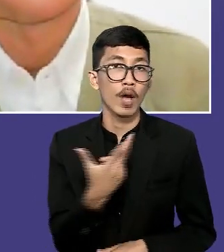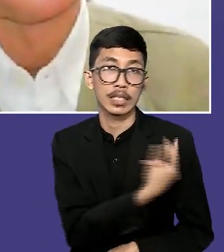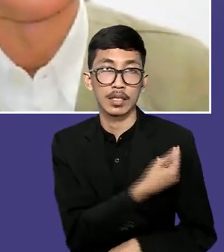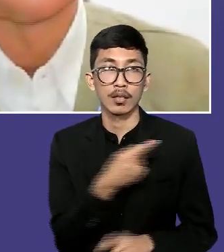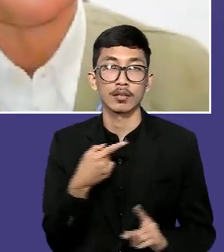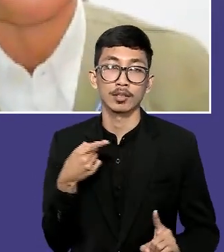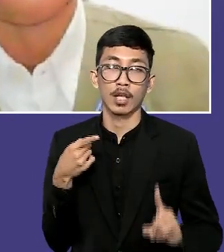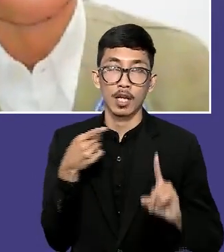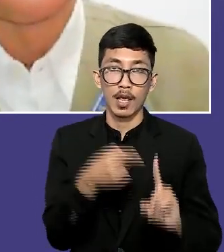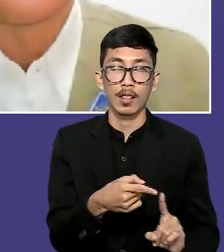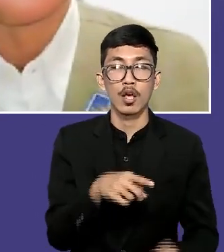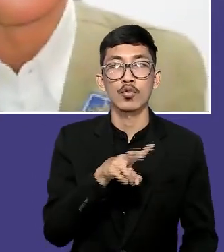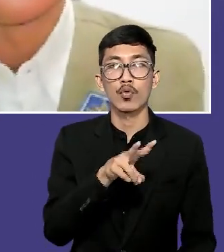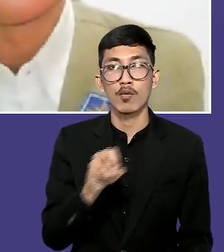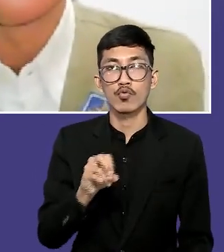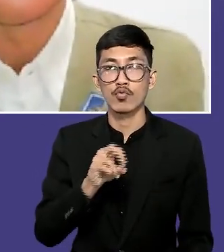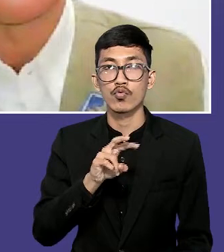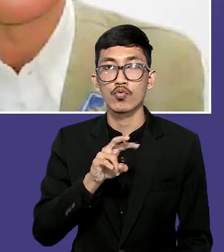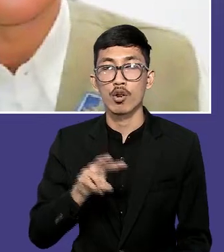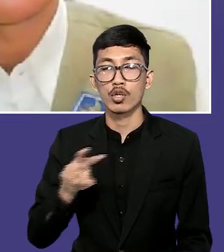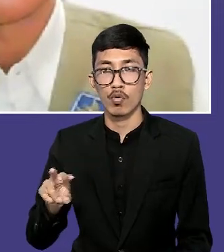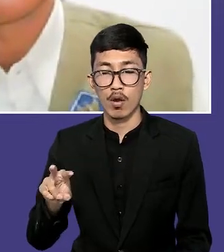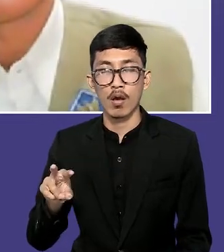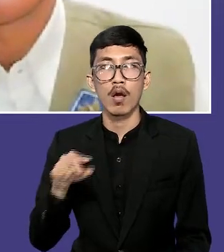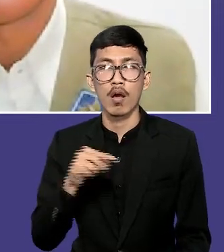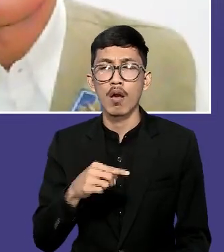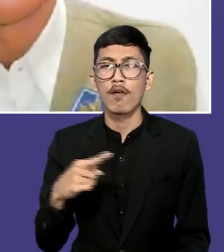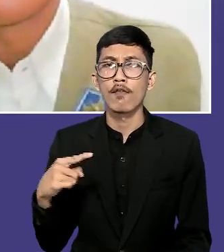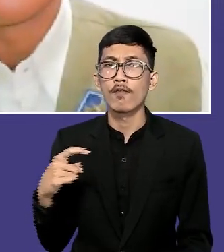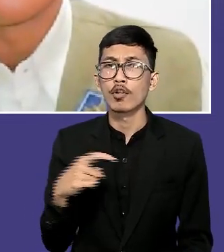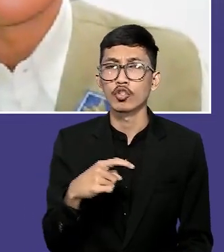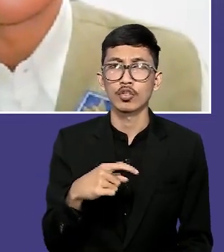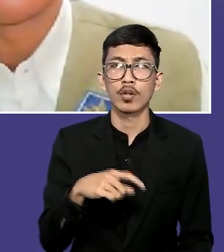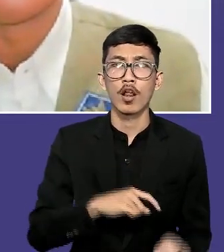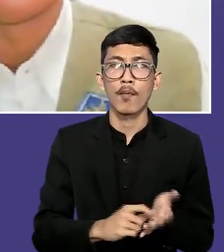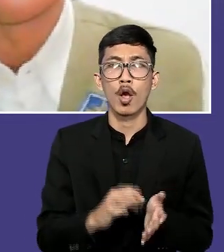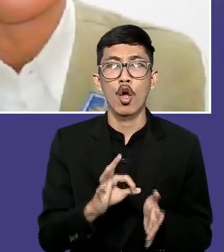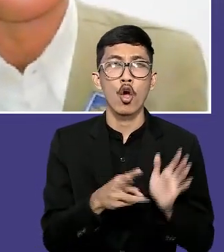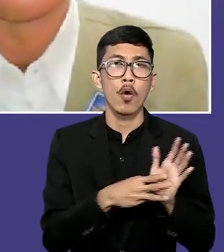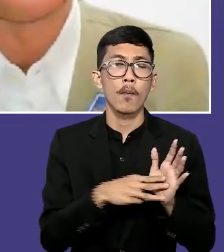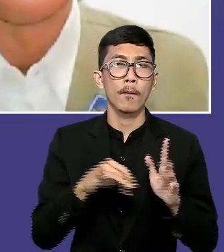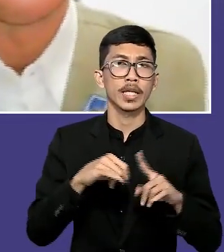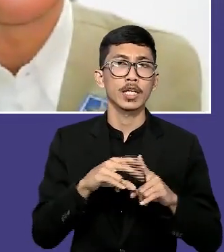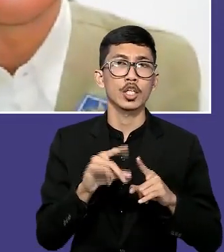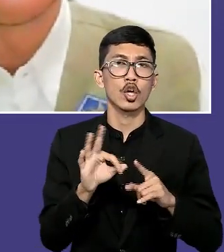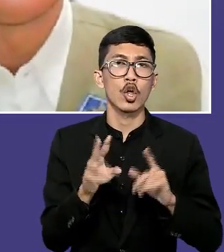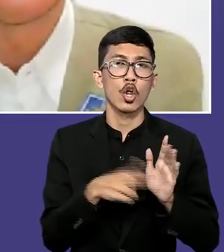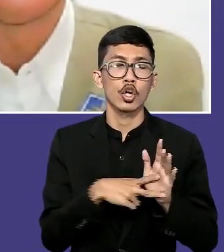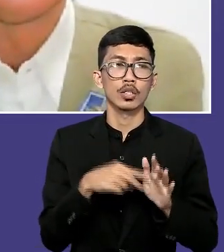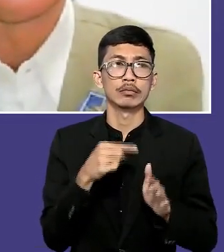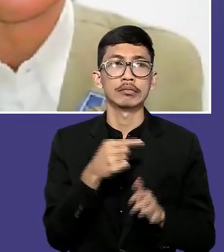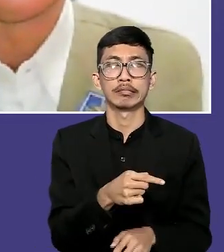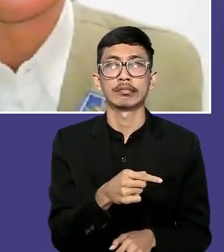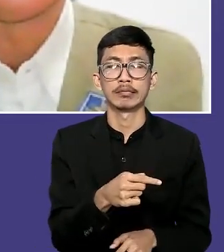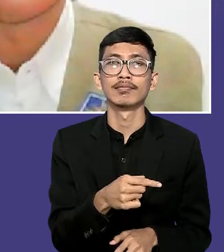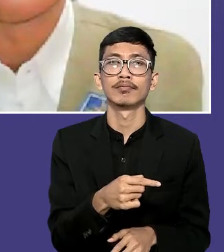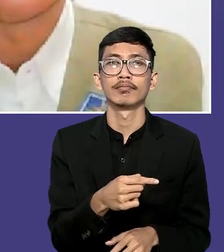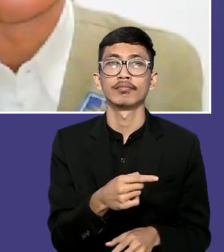2022 dengan keberadaan omicron ini sejauh mana Ini akhirnya meningkatkan urgency untuk om Indonesia